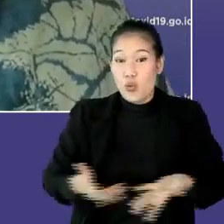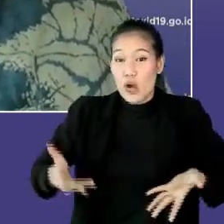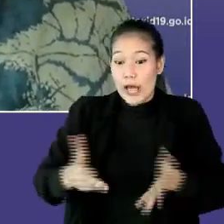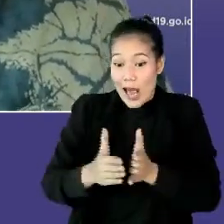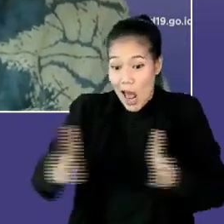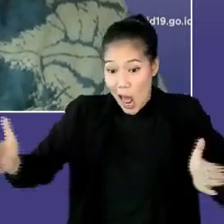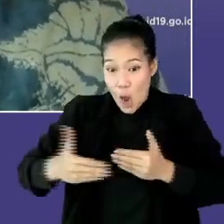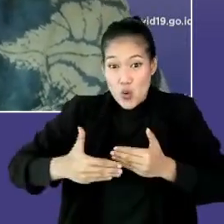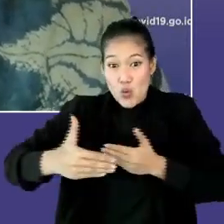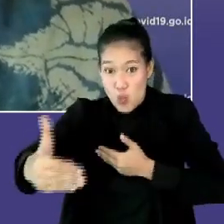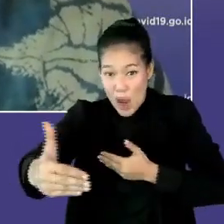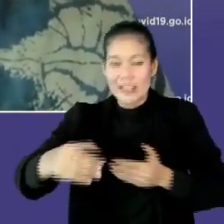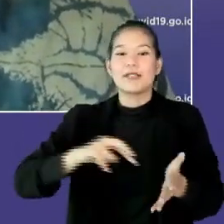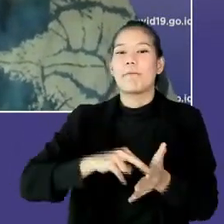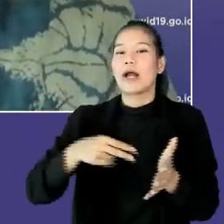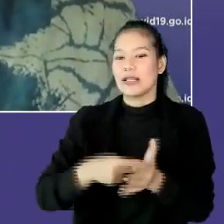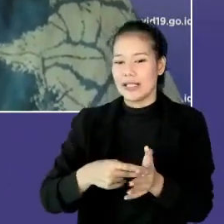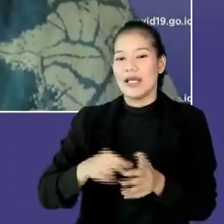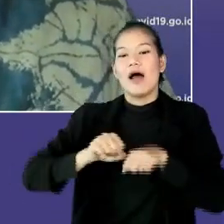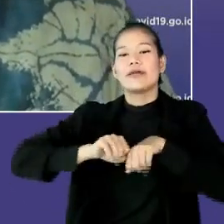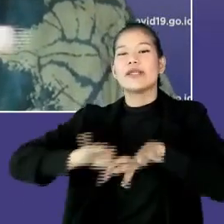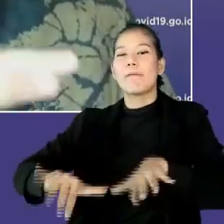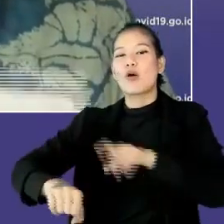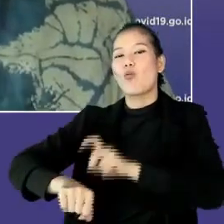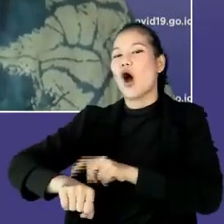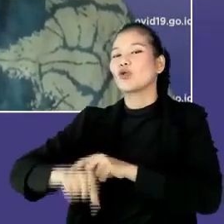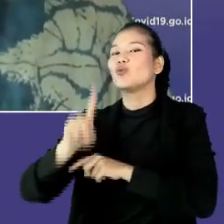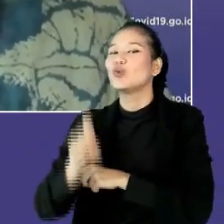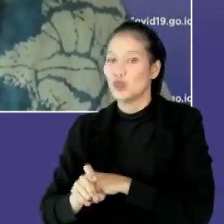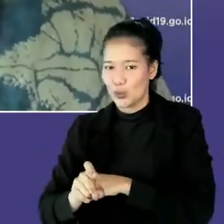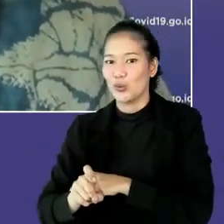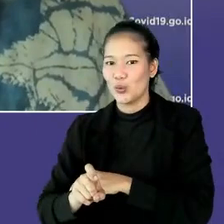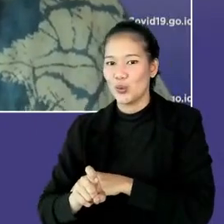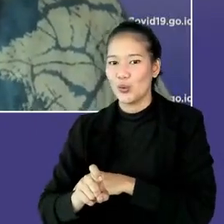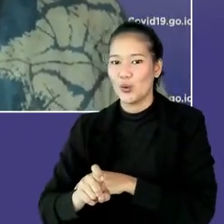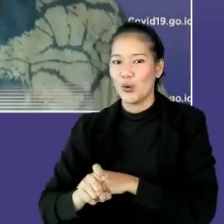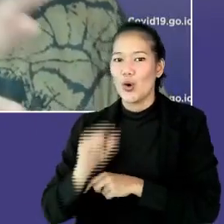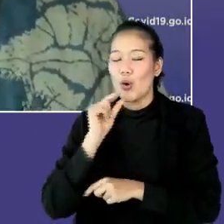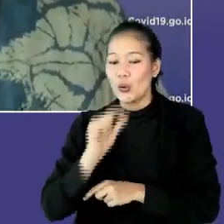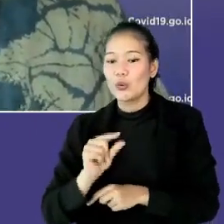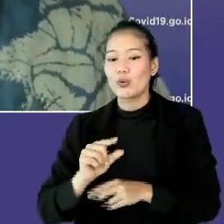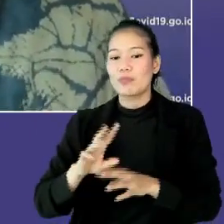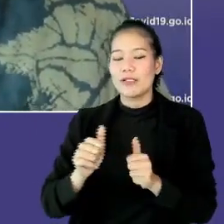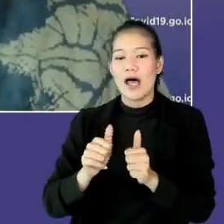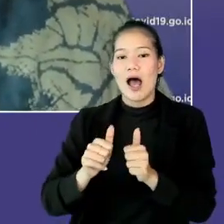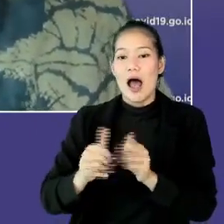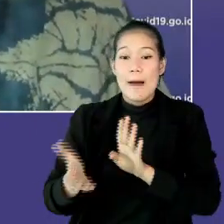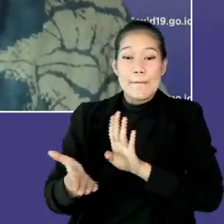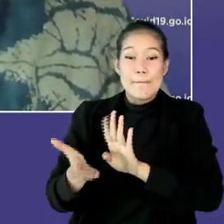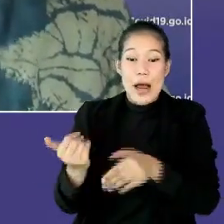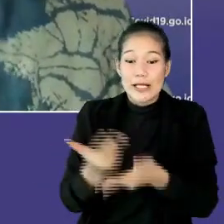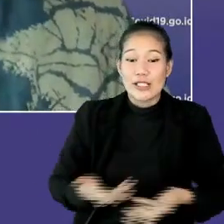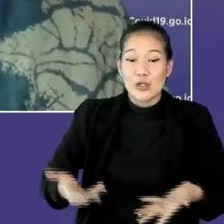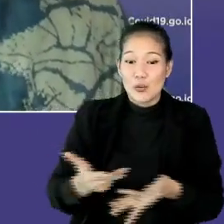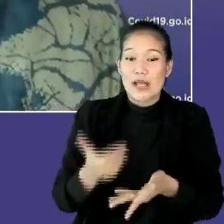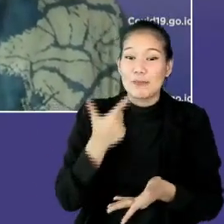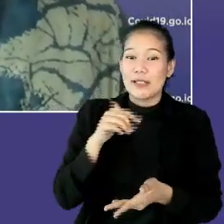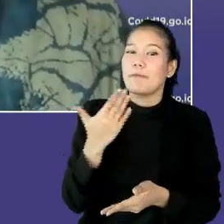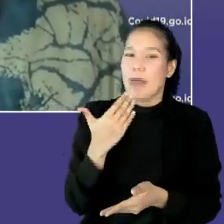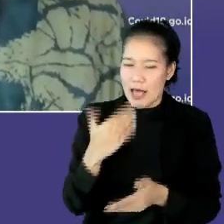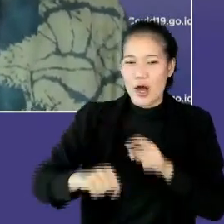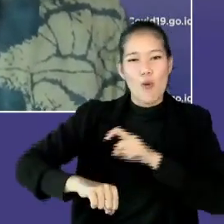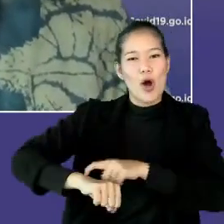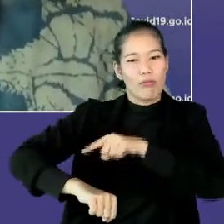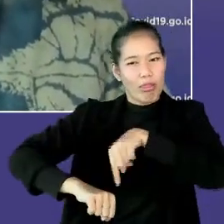kan butuh waktu untuk menyebar. Untuk kembali juga balik ke dalam kondisi semula penurunan juga butuh waktu lagi seperti itu.